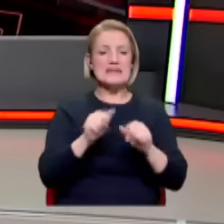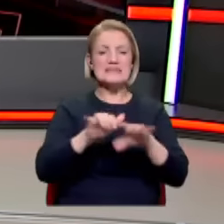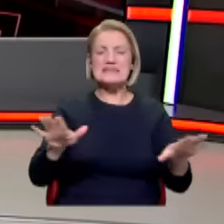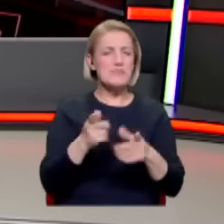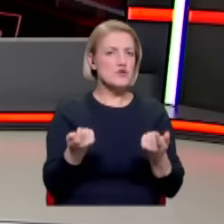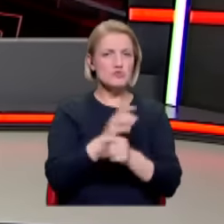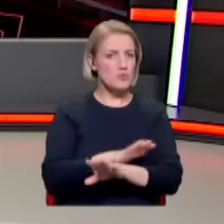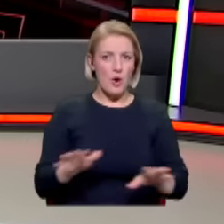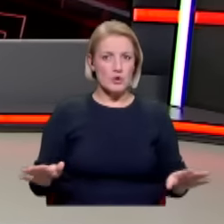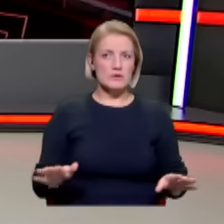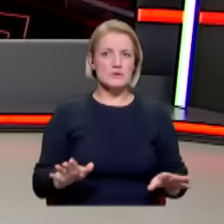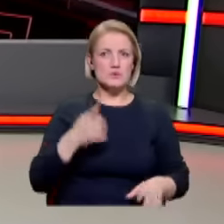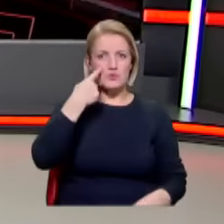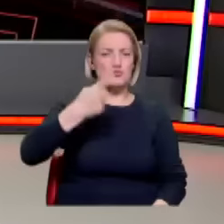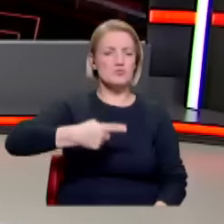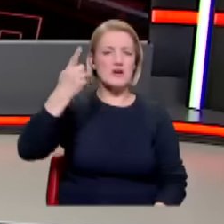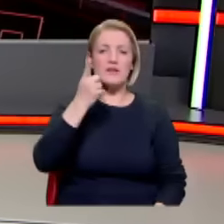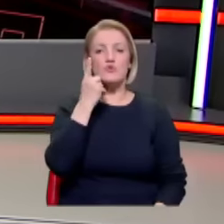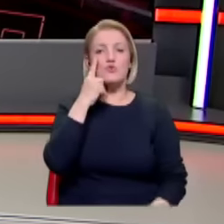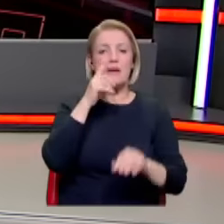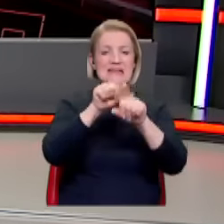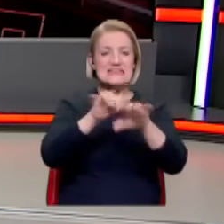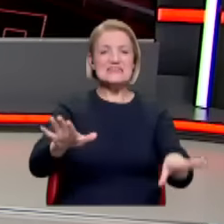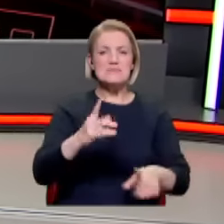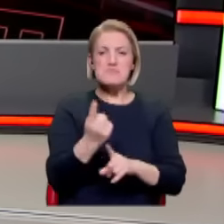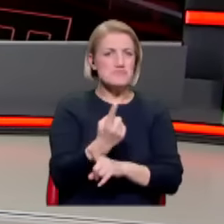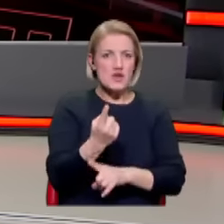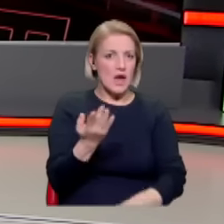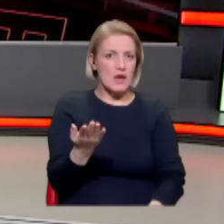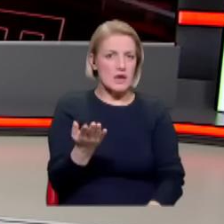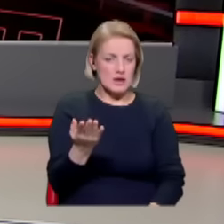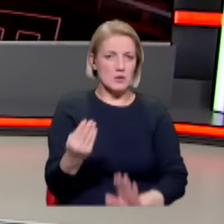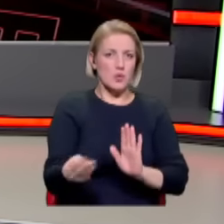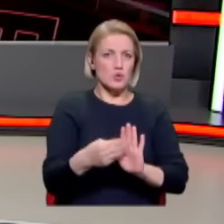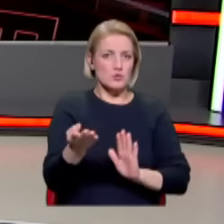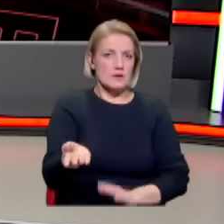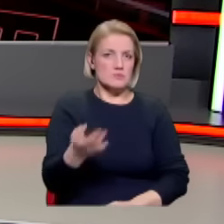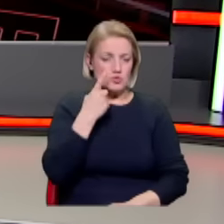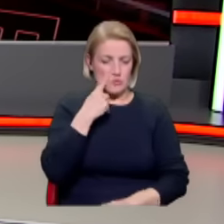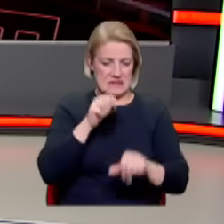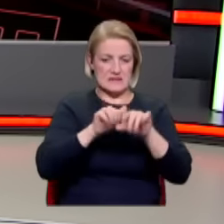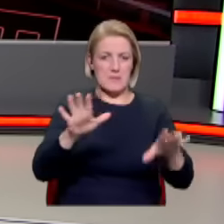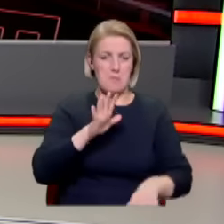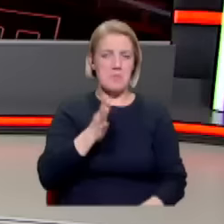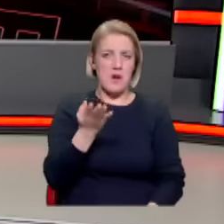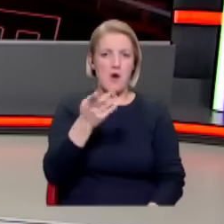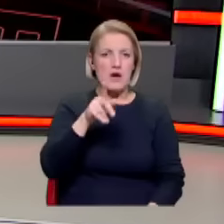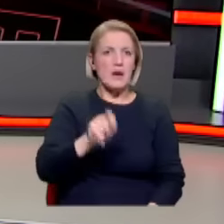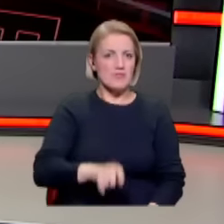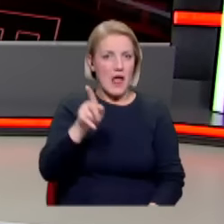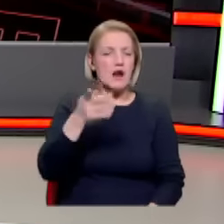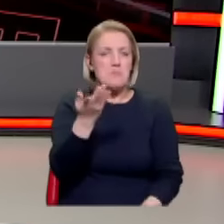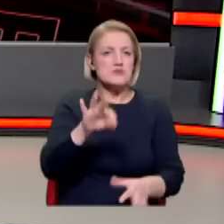Sistem çalışmıyor. Cumhurbaşkanlığı, hükümet sistemi diye bir şey koydular ve o sistem